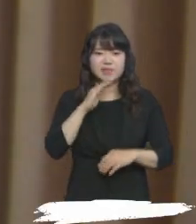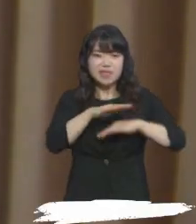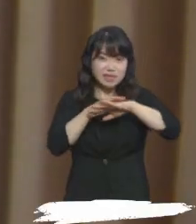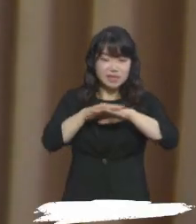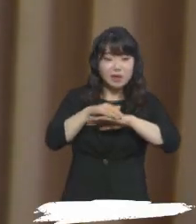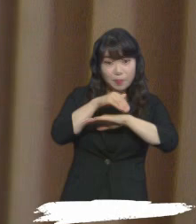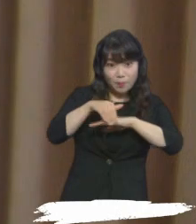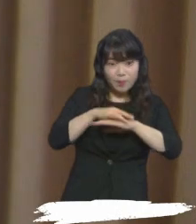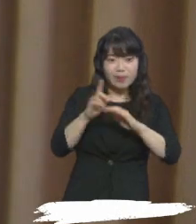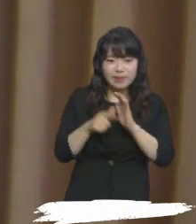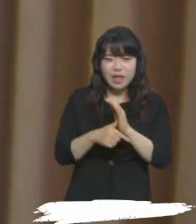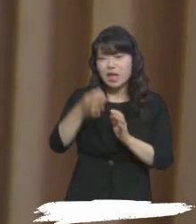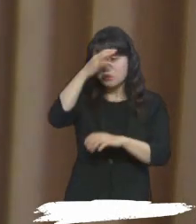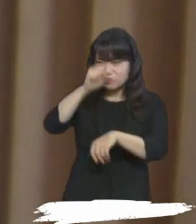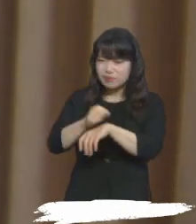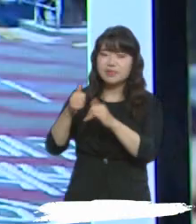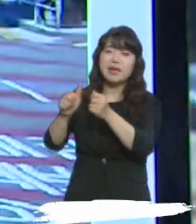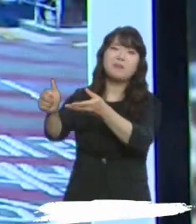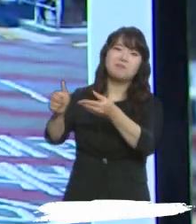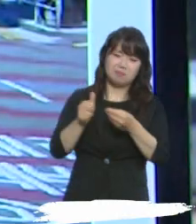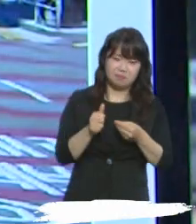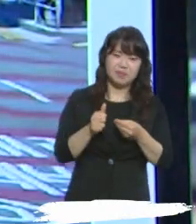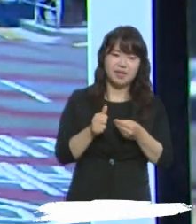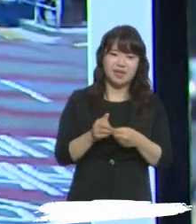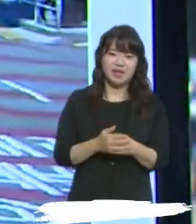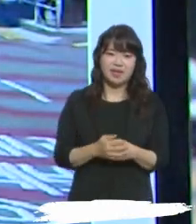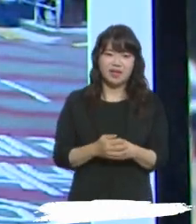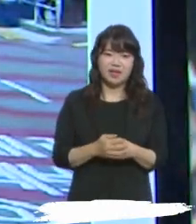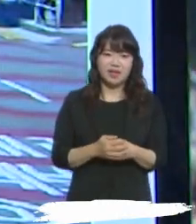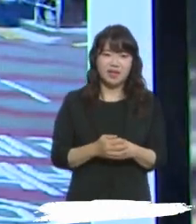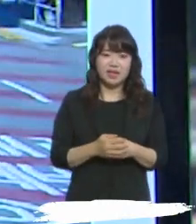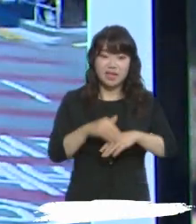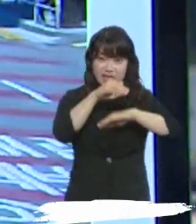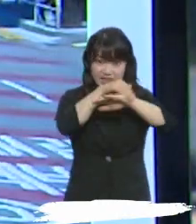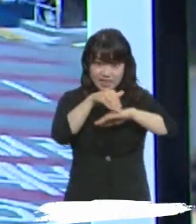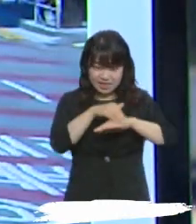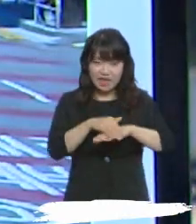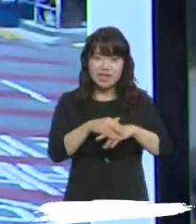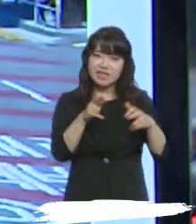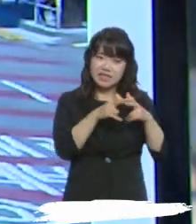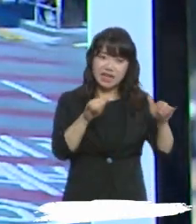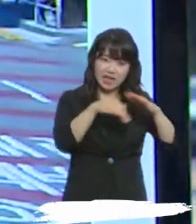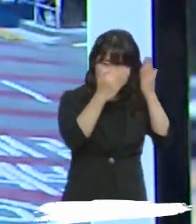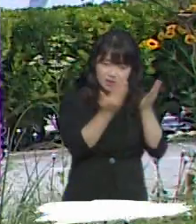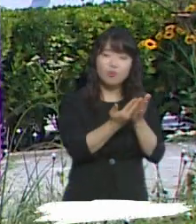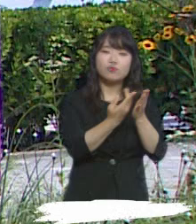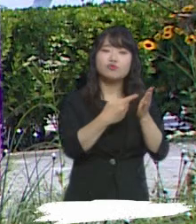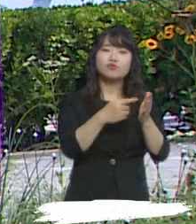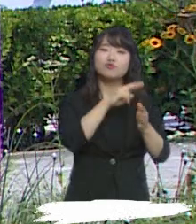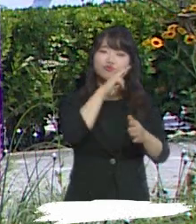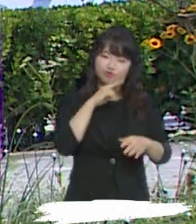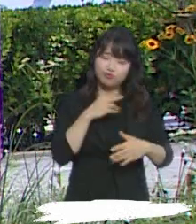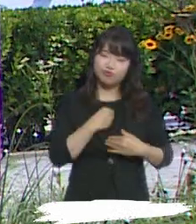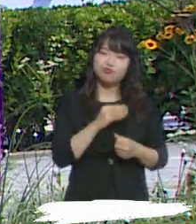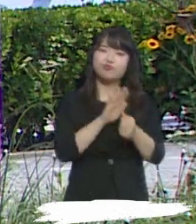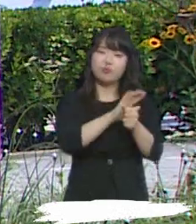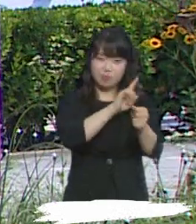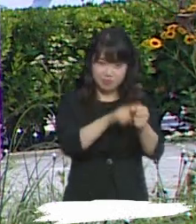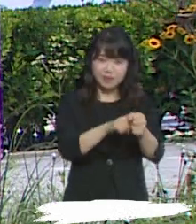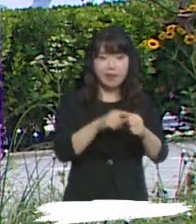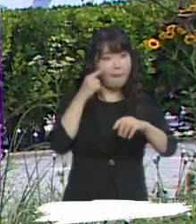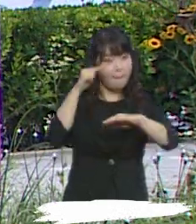그 전문가를 모셔서 우리 그 공공 디자인 그런 부분까지 다 포함해서 심의를 해가지고